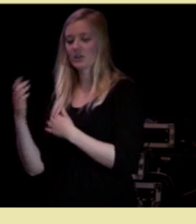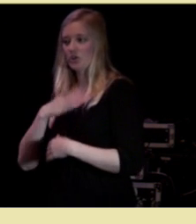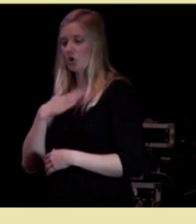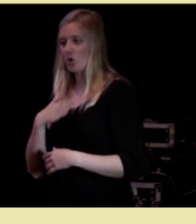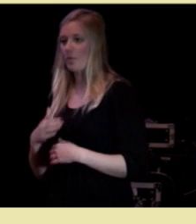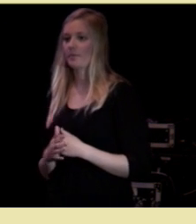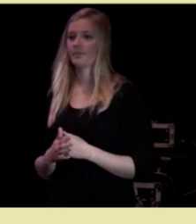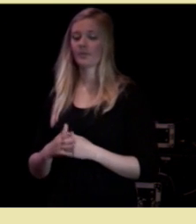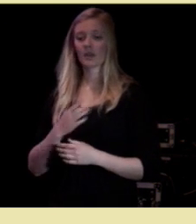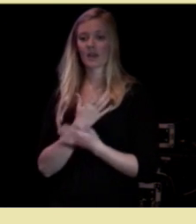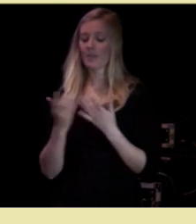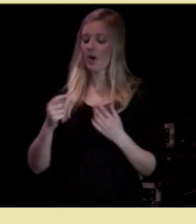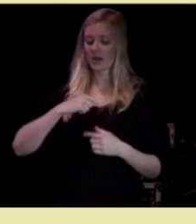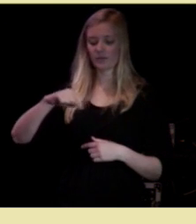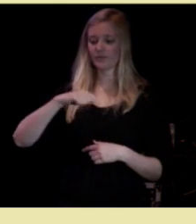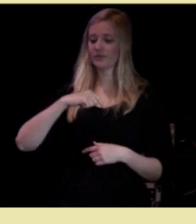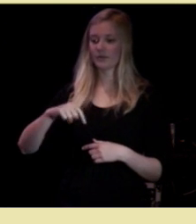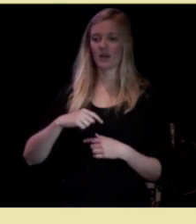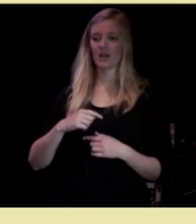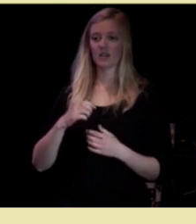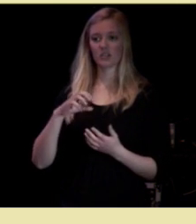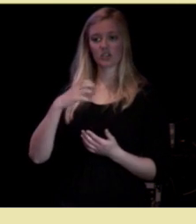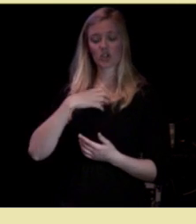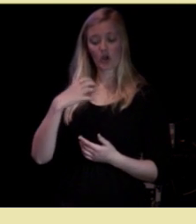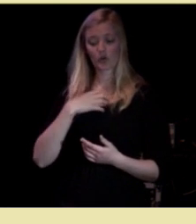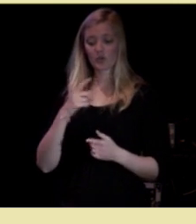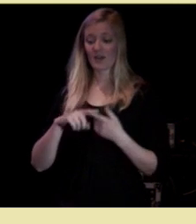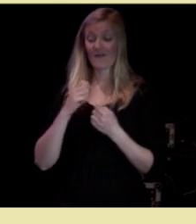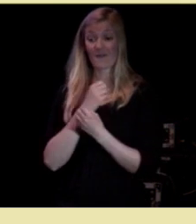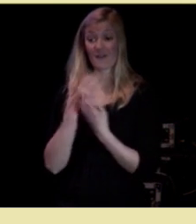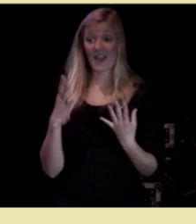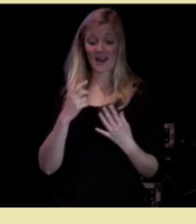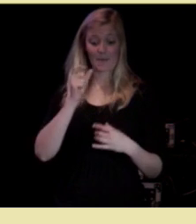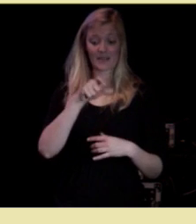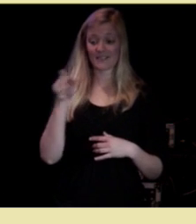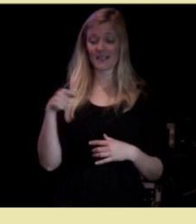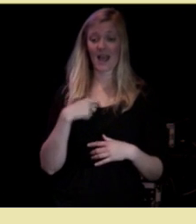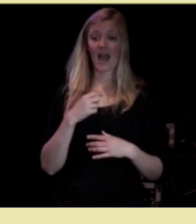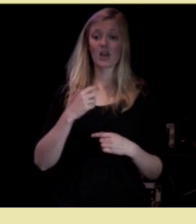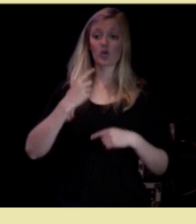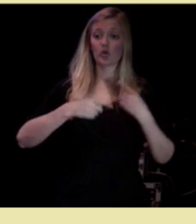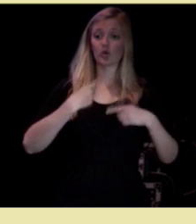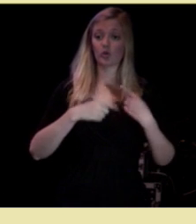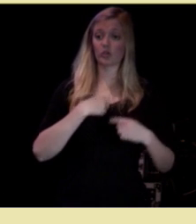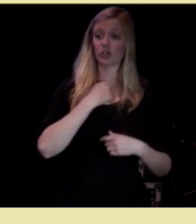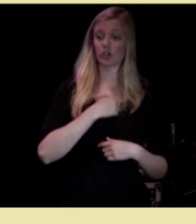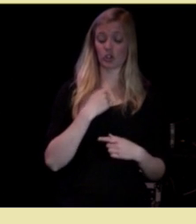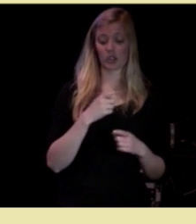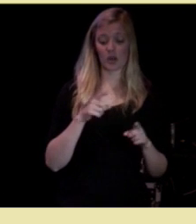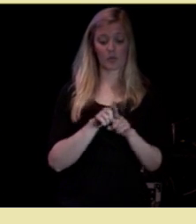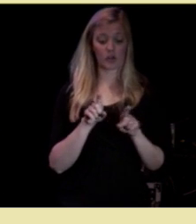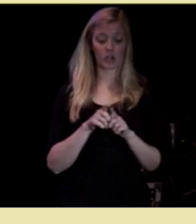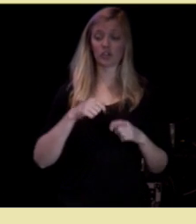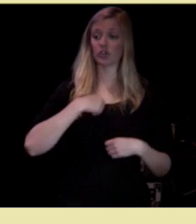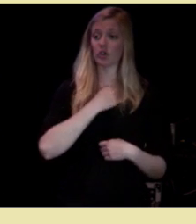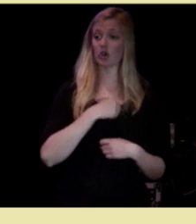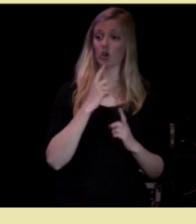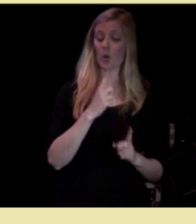temporær status, men stadig flere mennesker kronisk syke, så sykdommen på en måte en del av